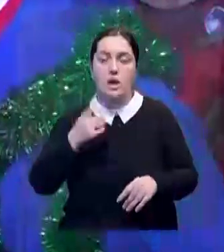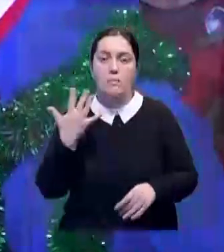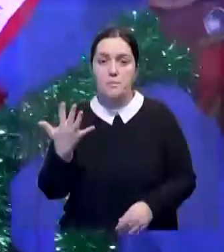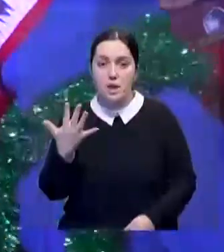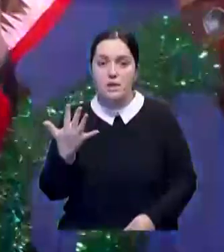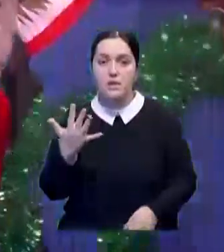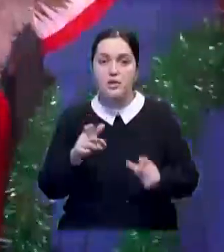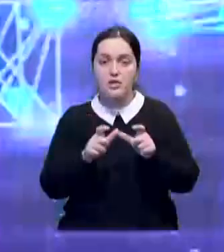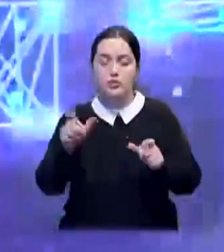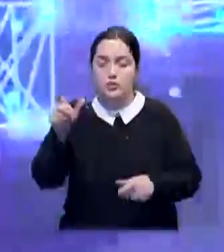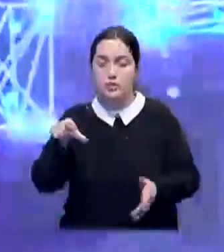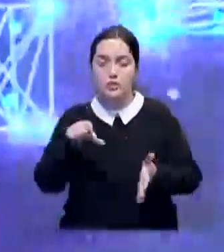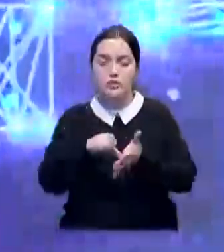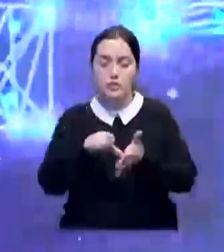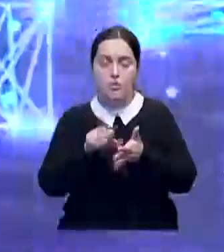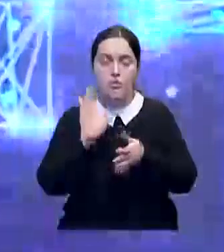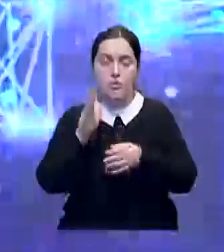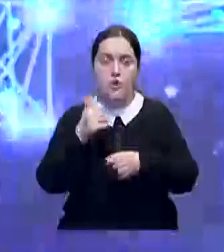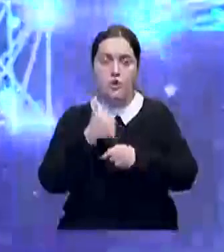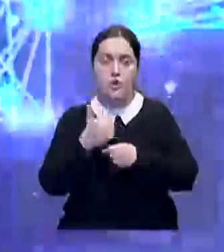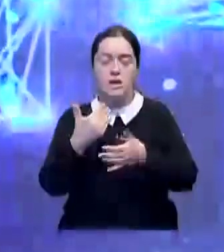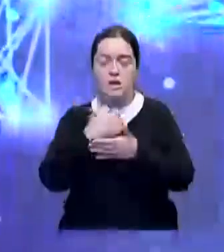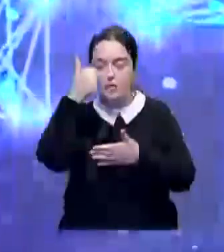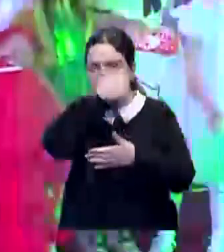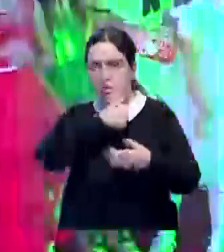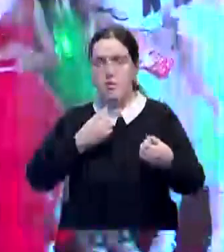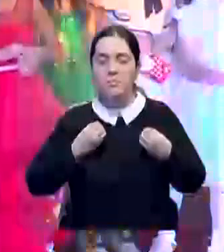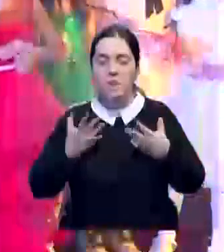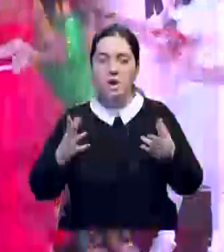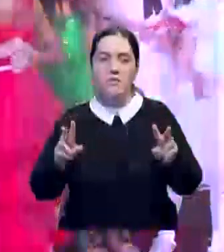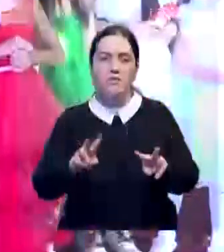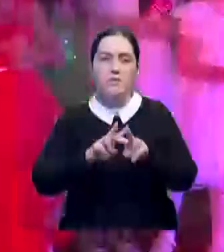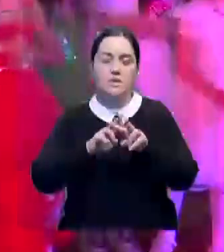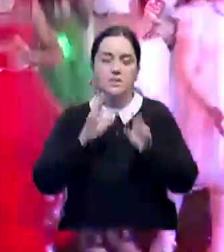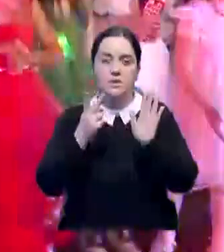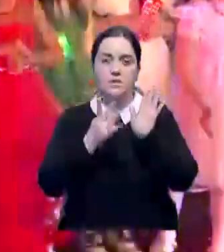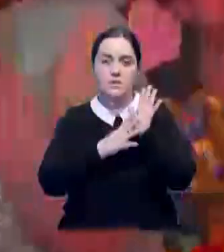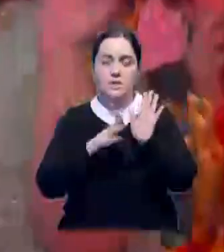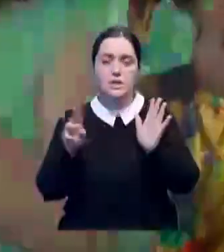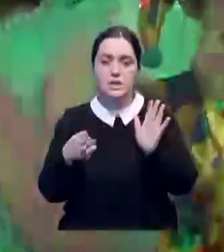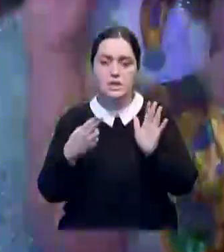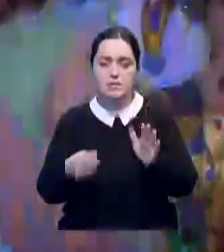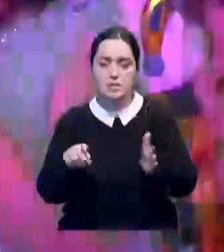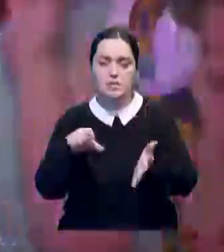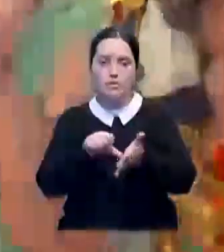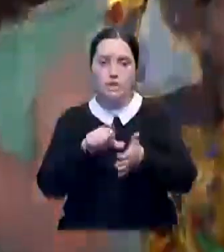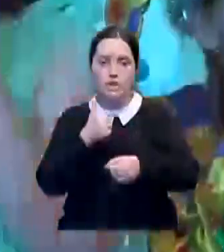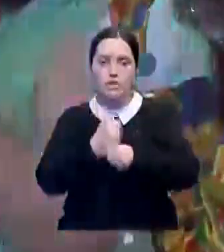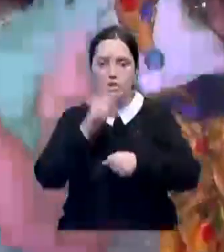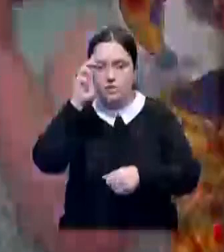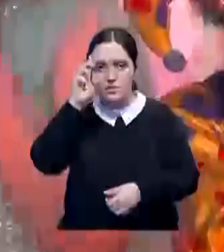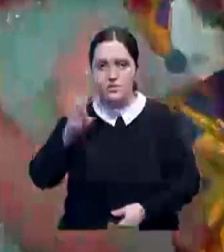атырауских школьников примут участие на главном новогоднем празднике в Астане. Он состоится 29 декабря с участием главы